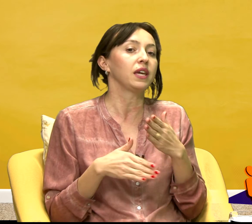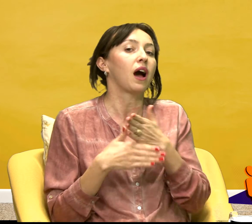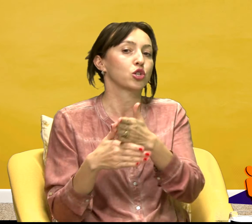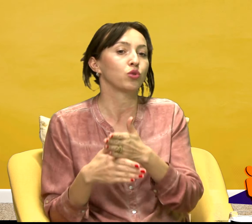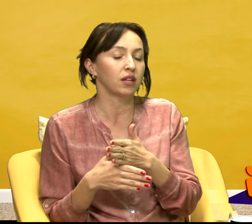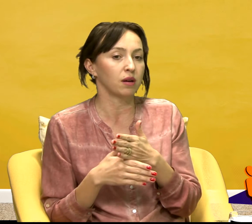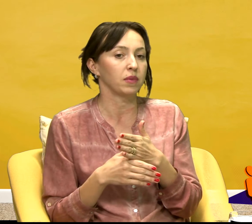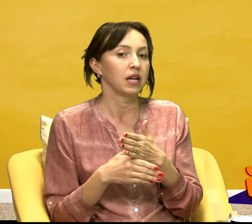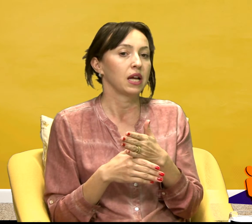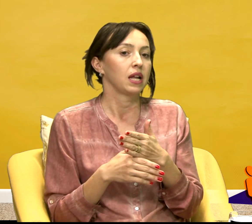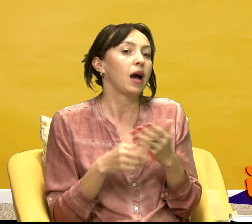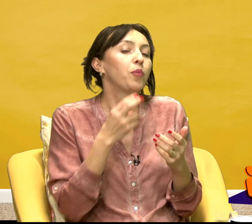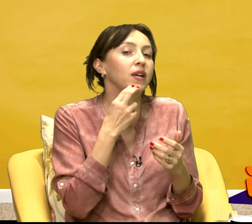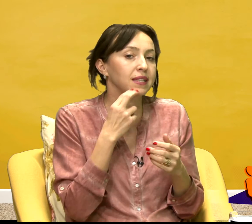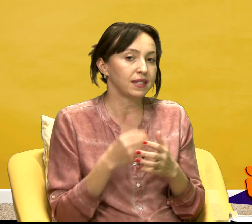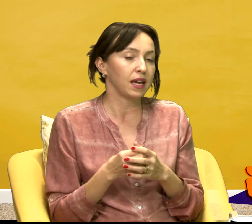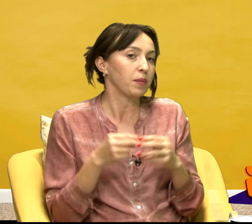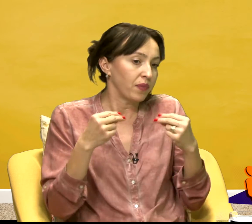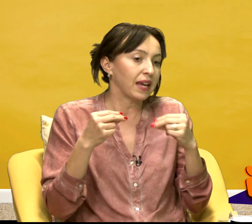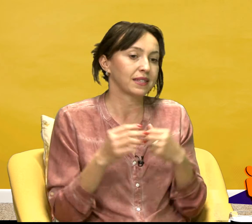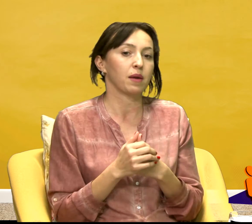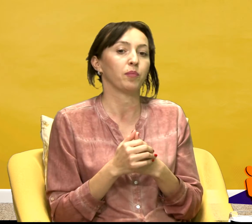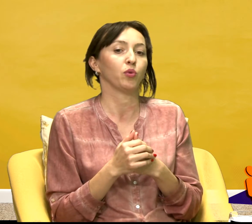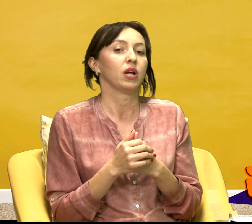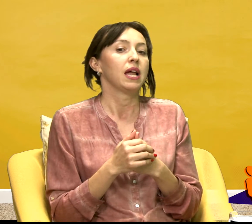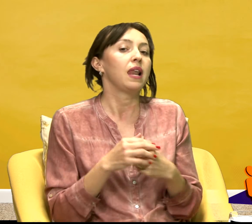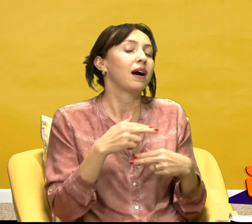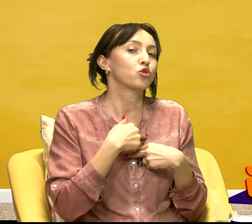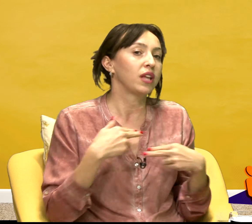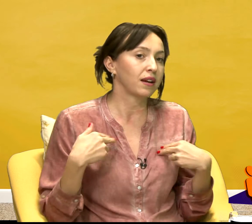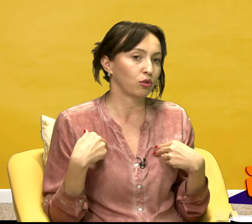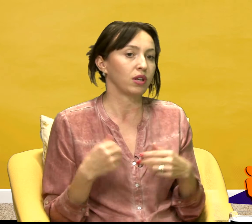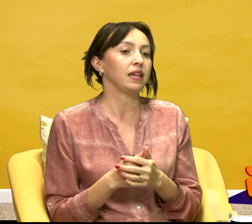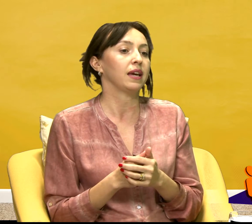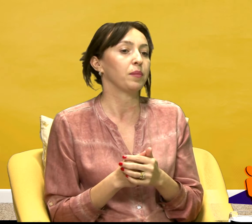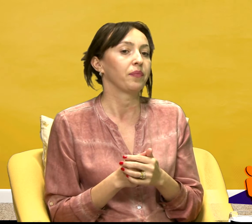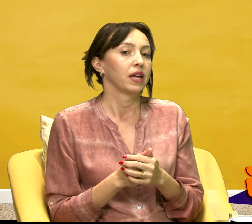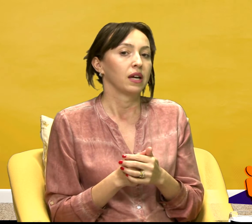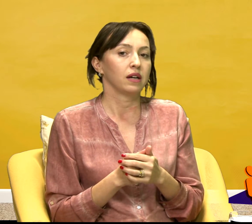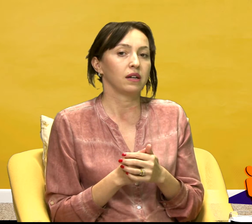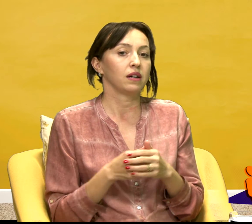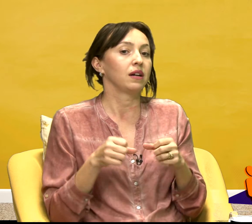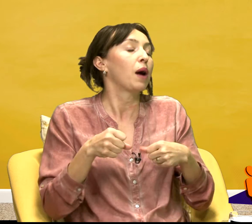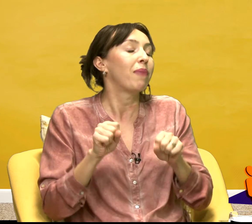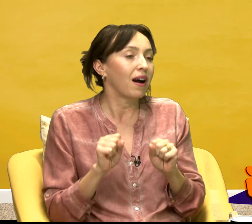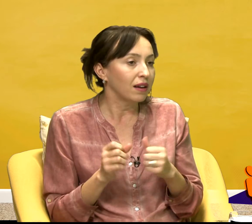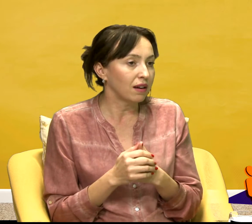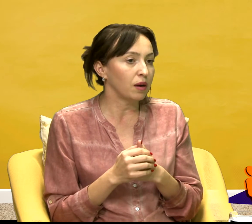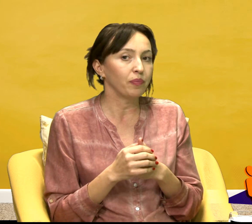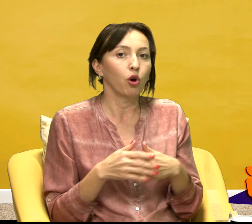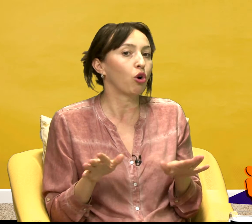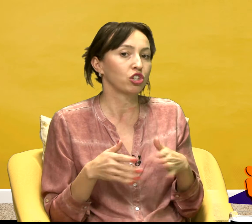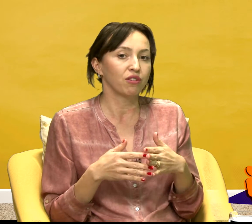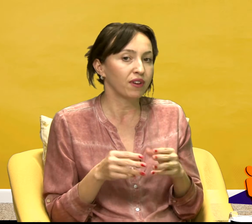Noi îi ajutăm la poliție, de exemplu, la judecătorie, la